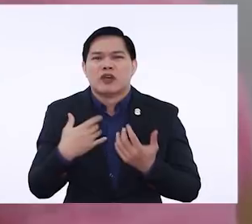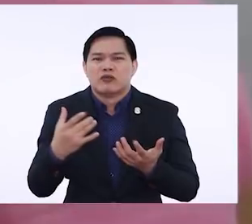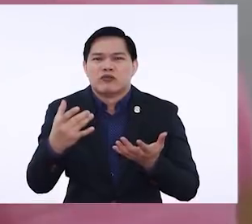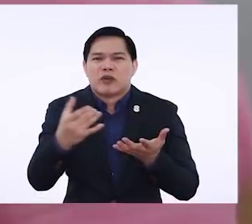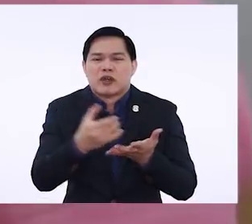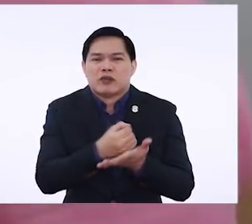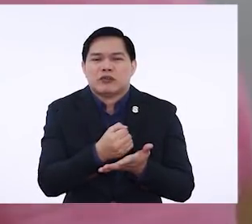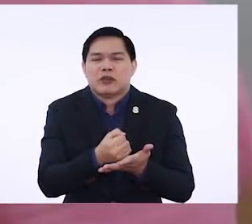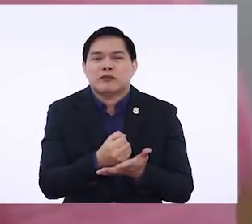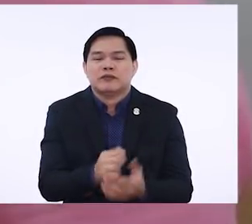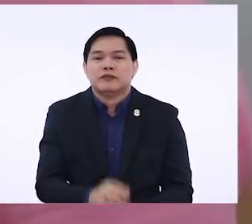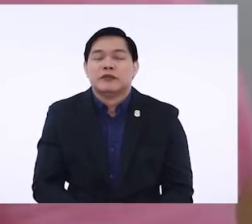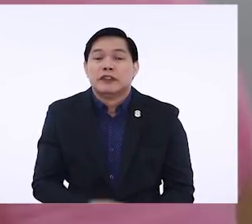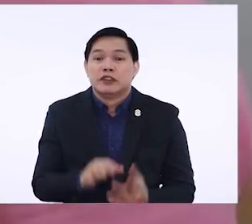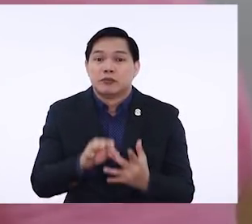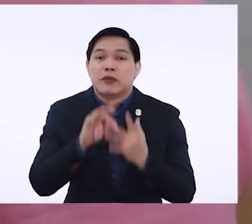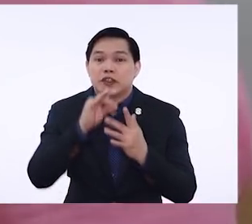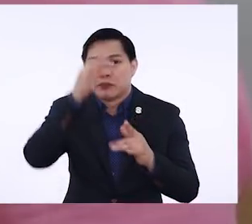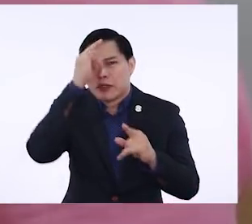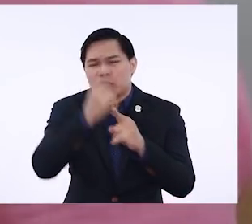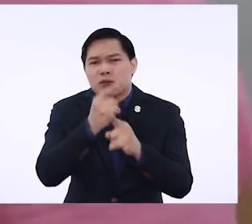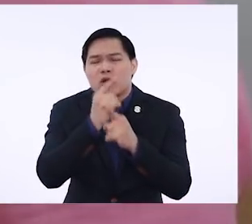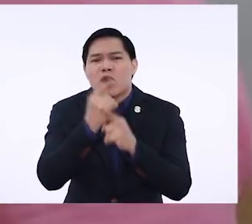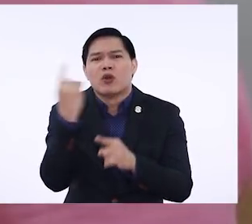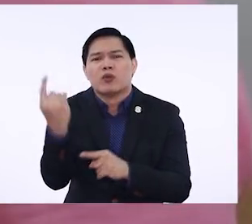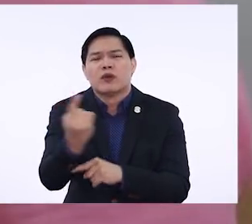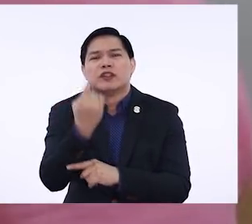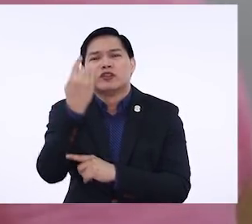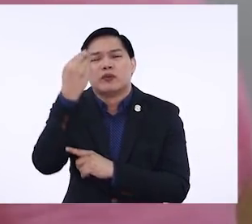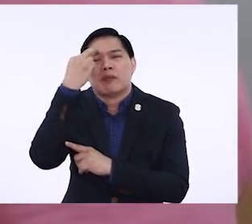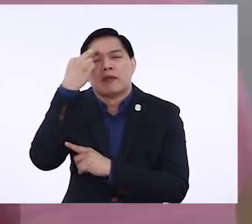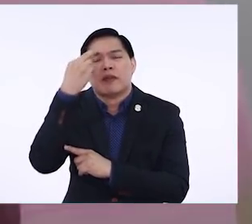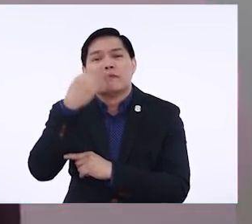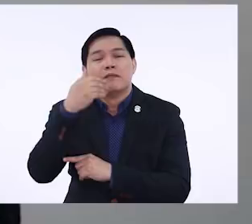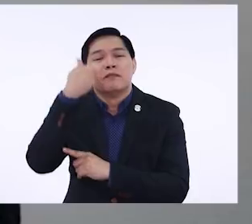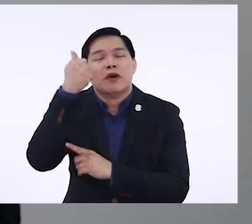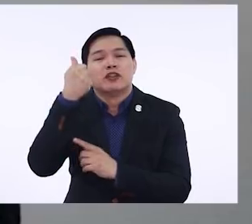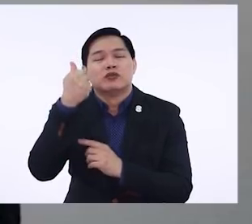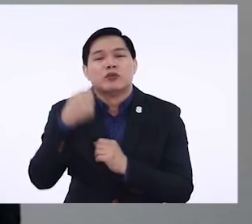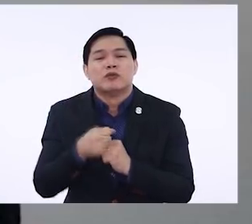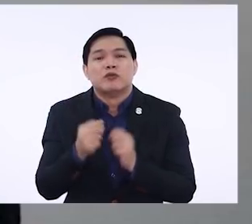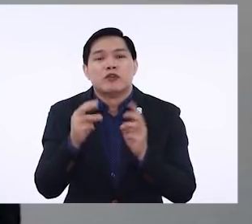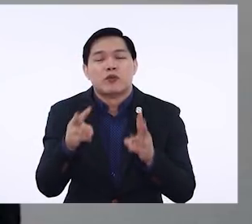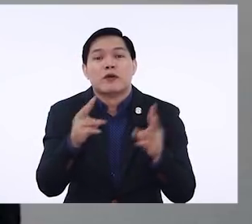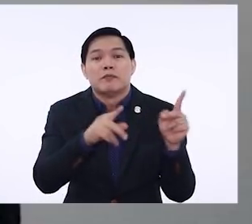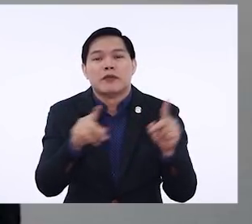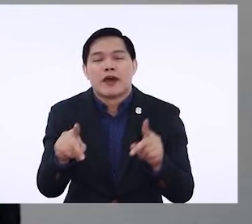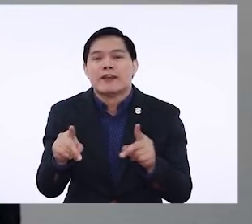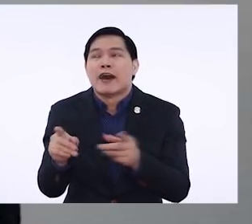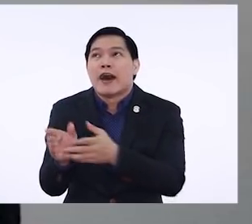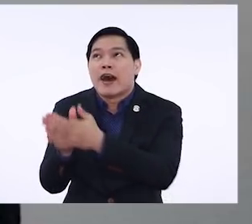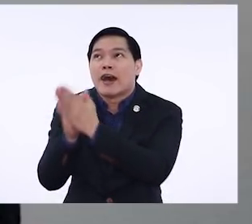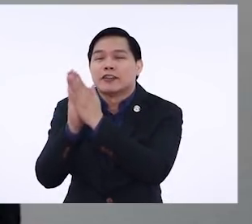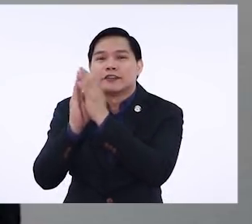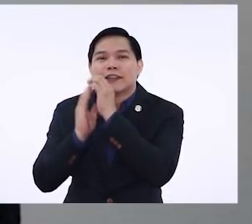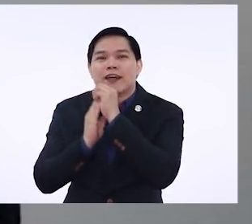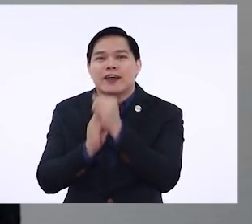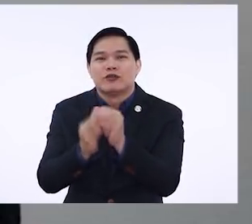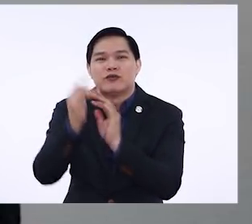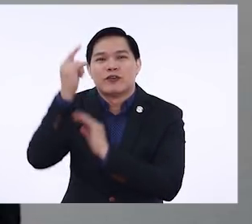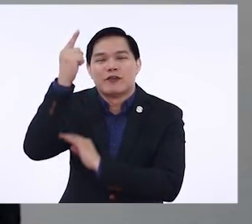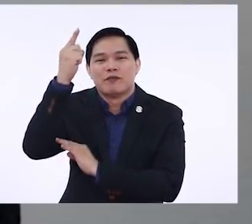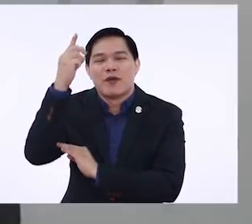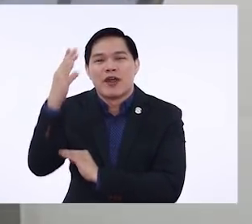pagkakitaan. Most especially, brethren are always reminded that the best way to start planning ahead is to ask for guidance from our Almighty